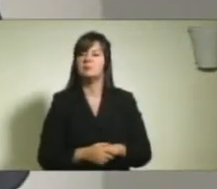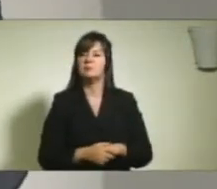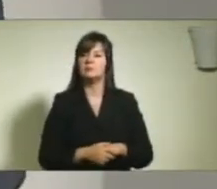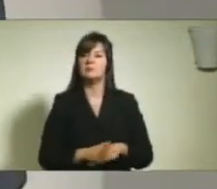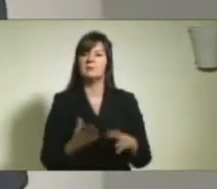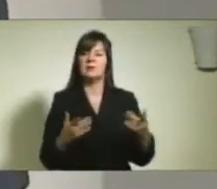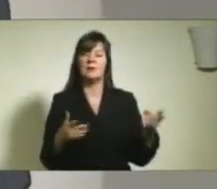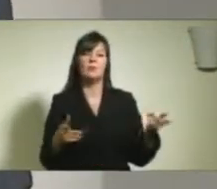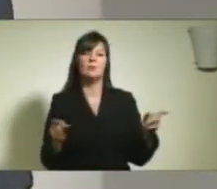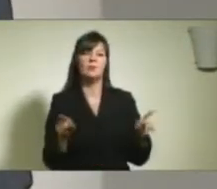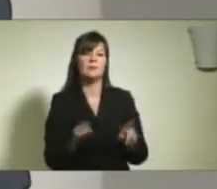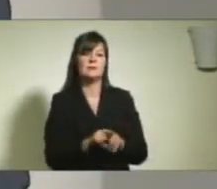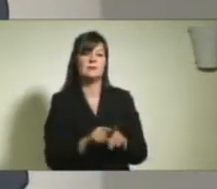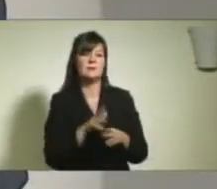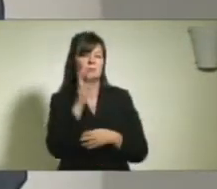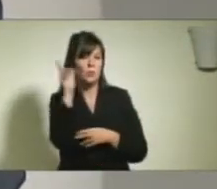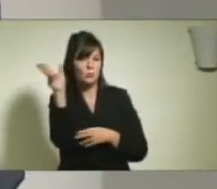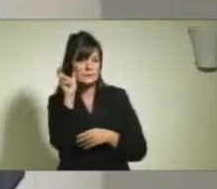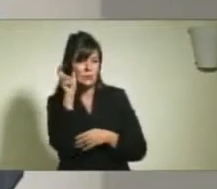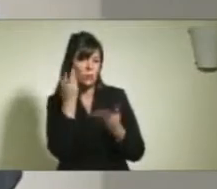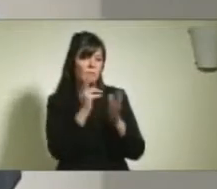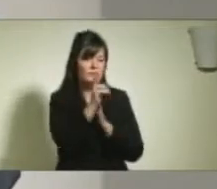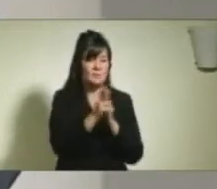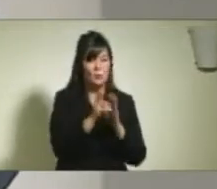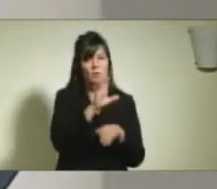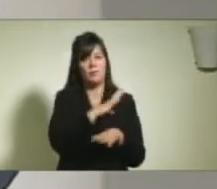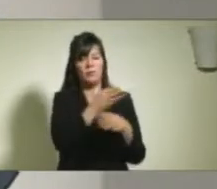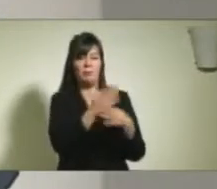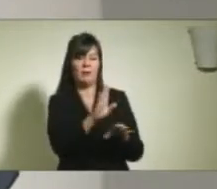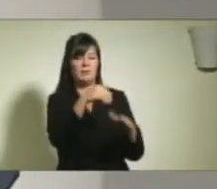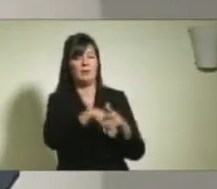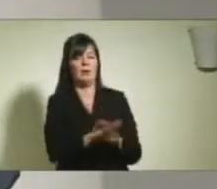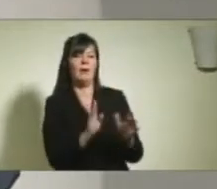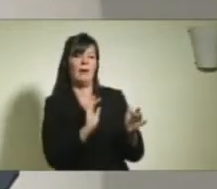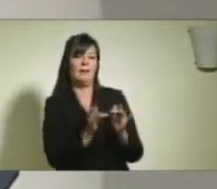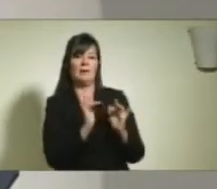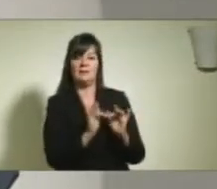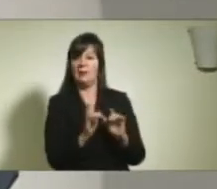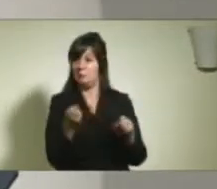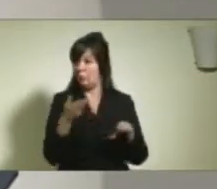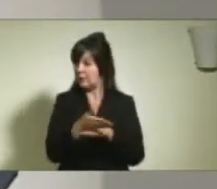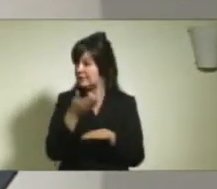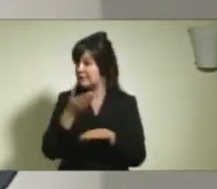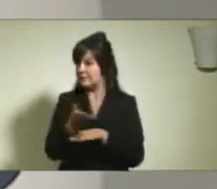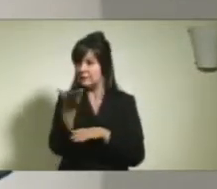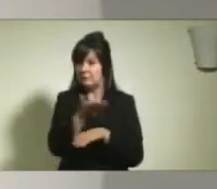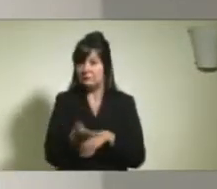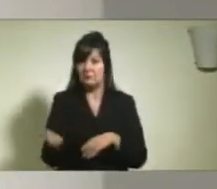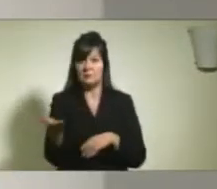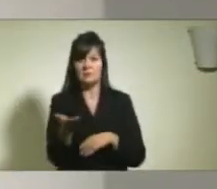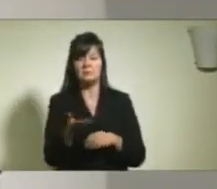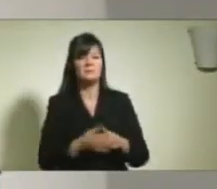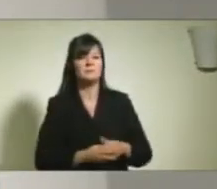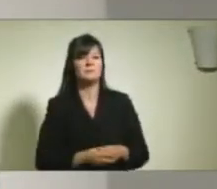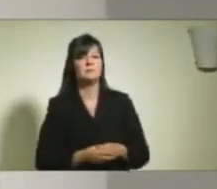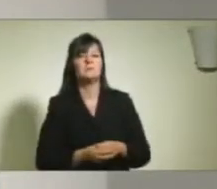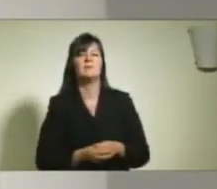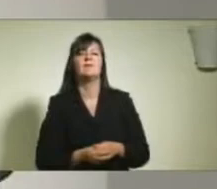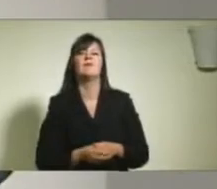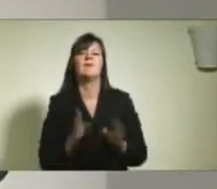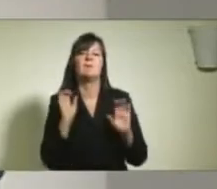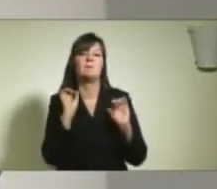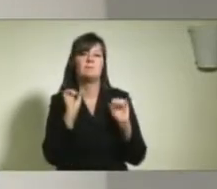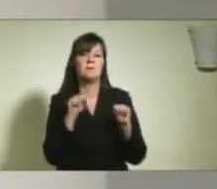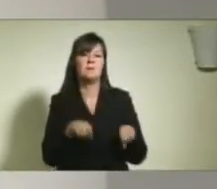au niveau audio puis au niveau vidéo, encore là, ce sera accessible. que vous aurez la possibilité d'aller le